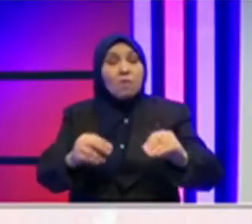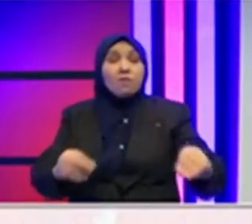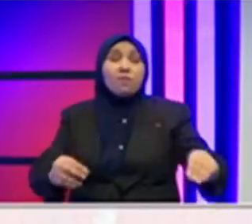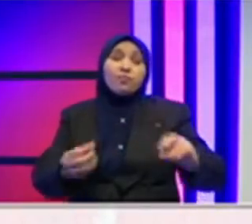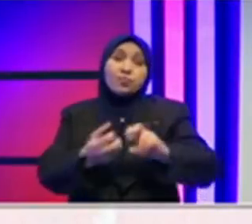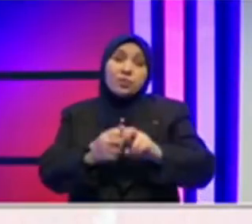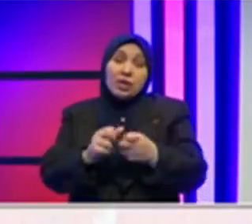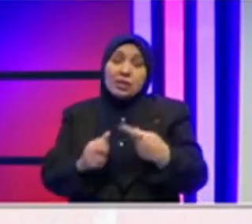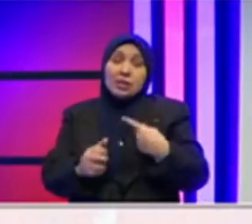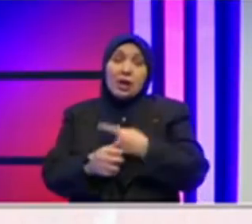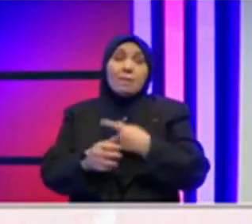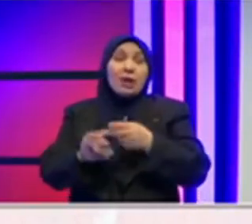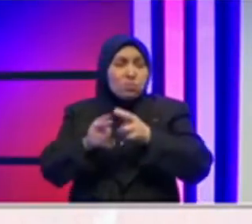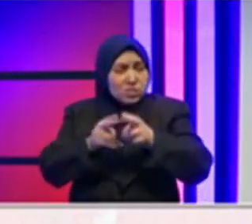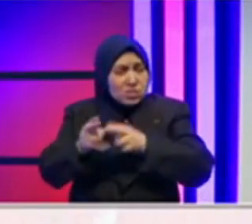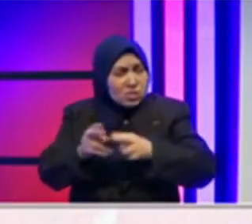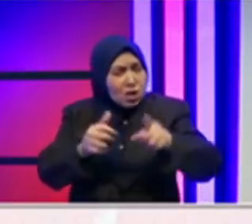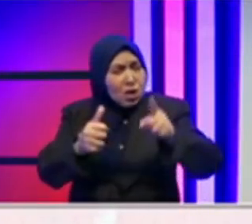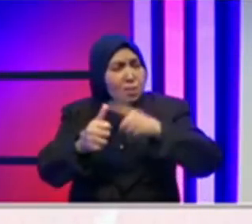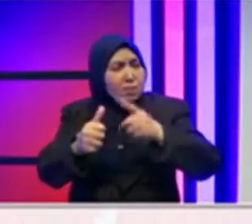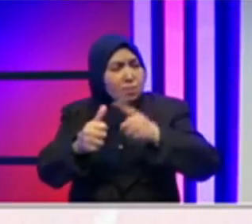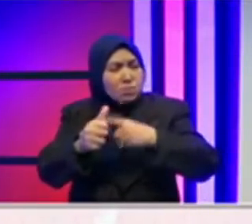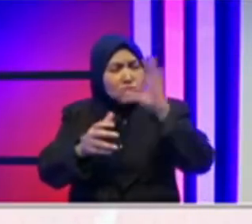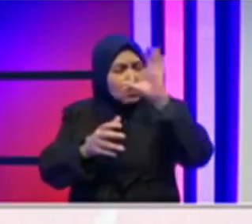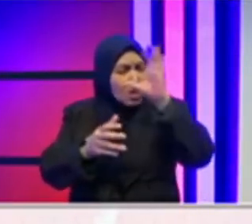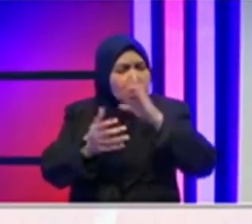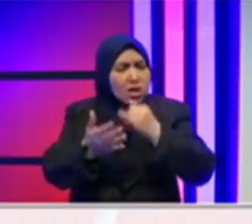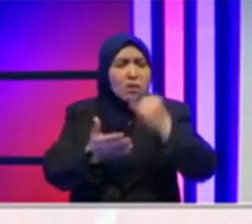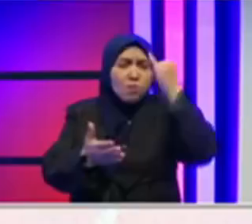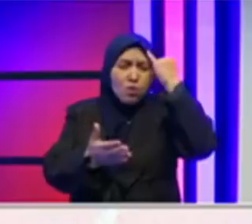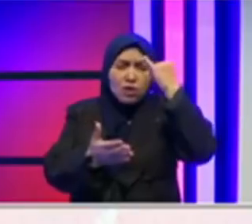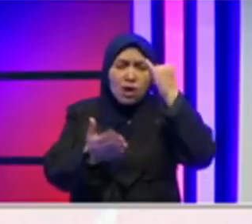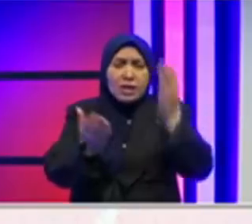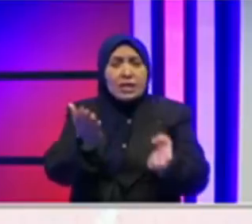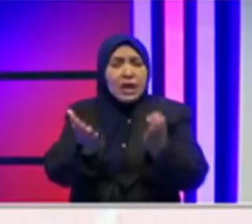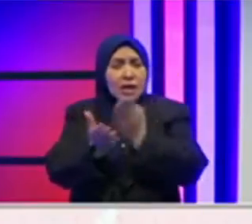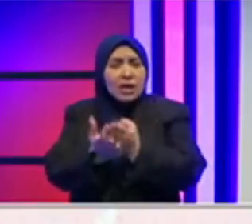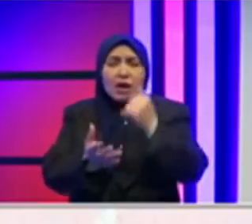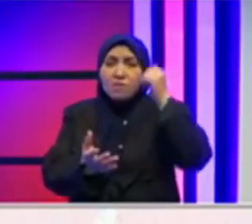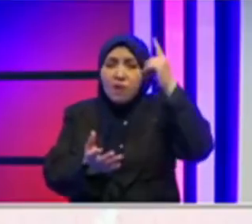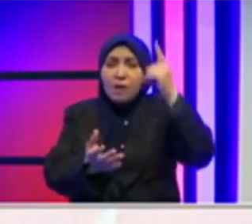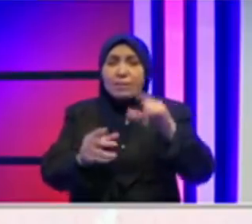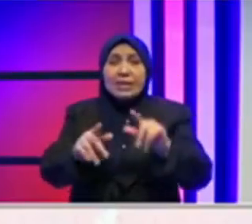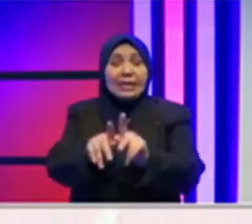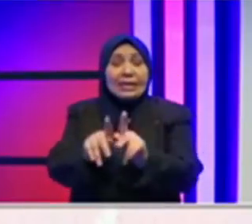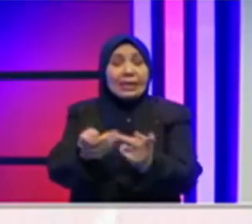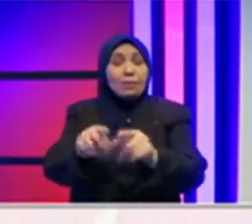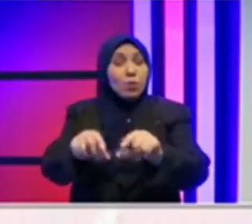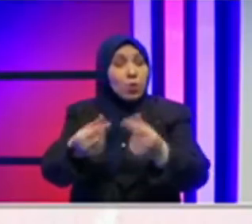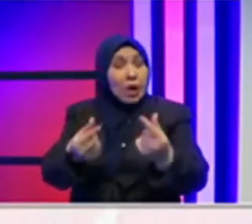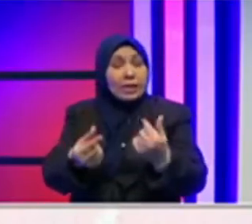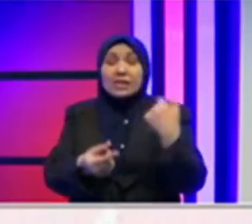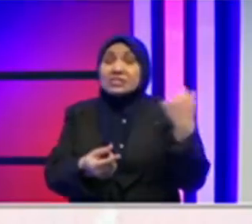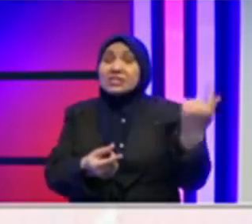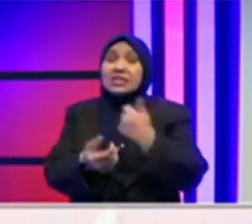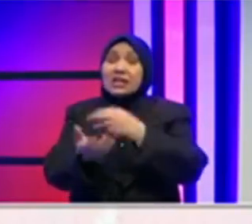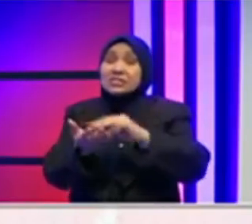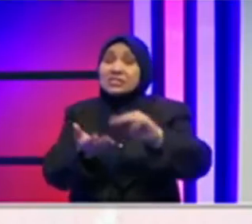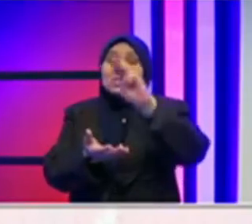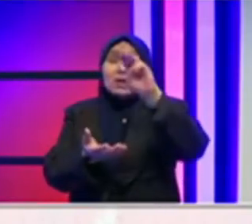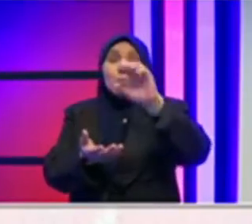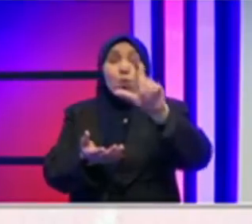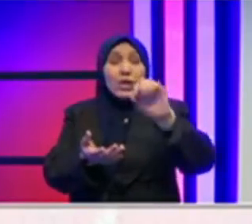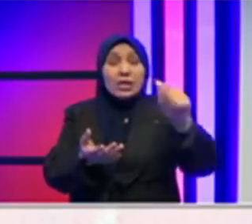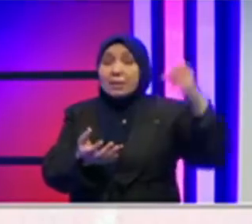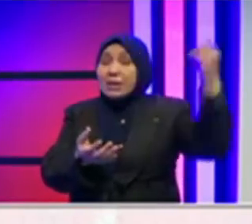kita ingin berusaha mencari ilmu, hidayah dan fahami kitab Quran yang sentiasa munir, menerangi hidup kita.